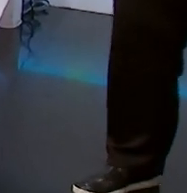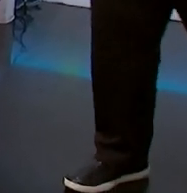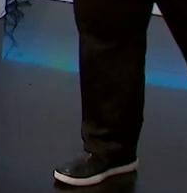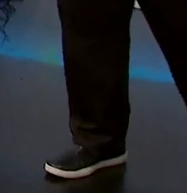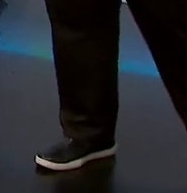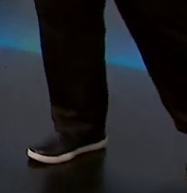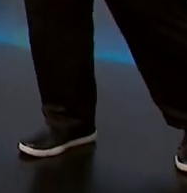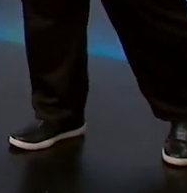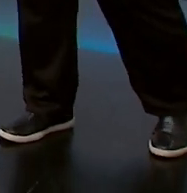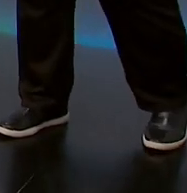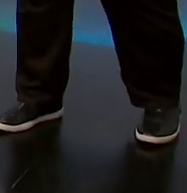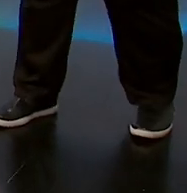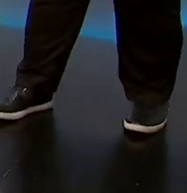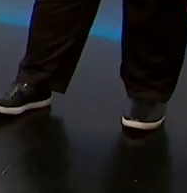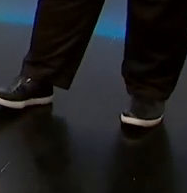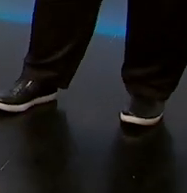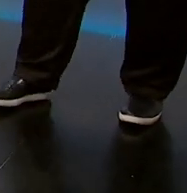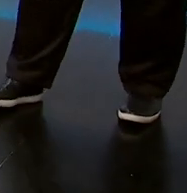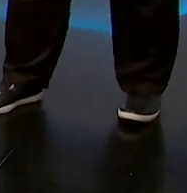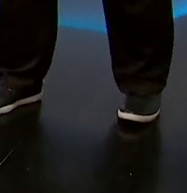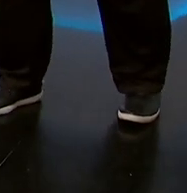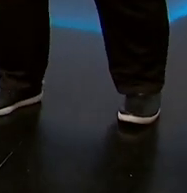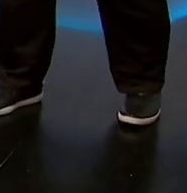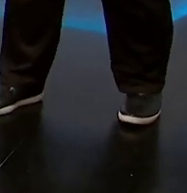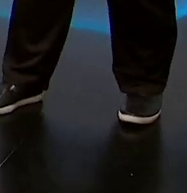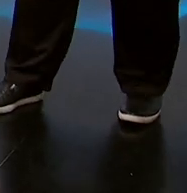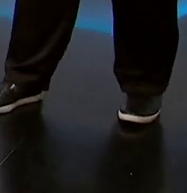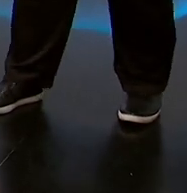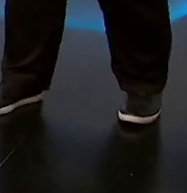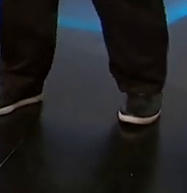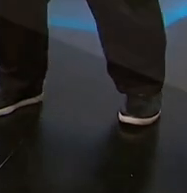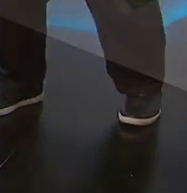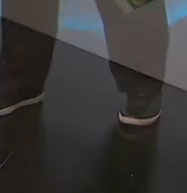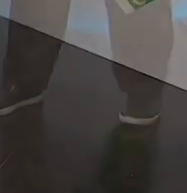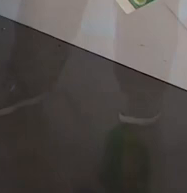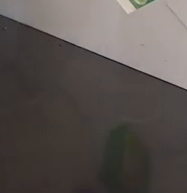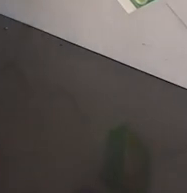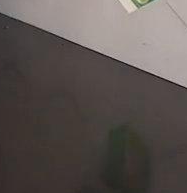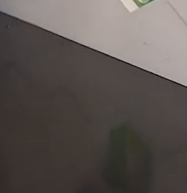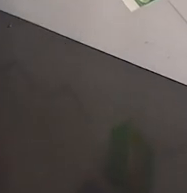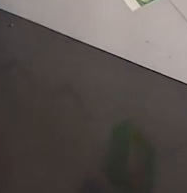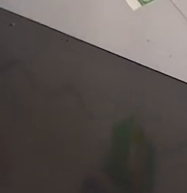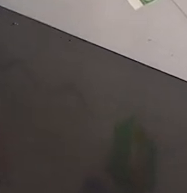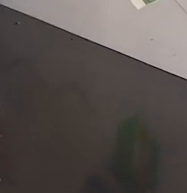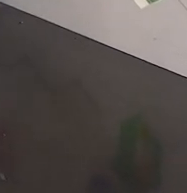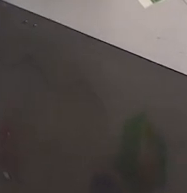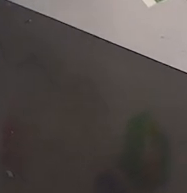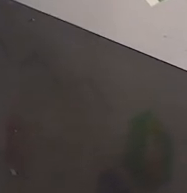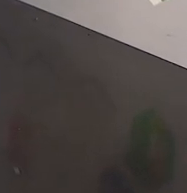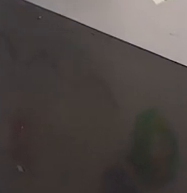hargailah keluarga anak amanah yang perlu dijaga sebaik-baiknya